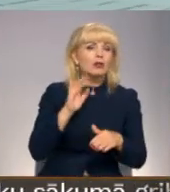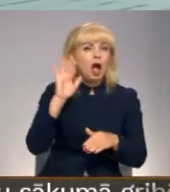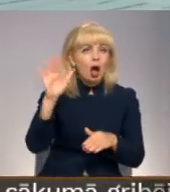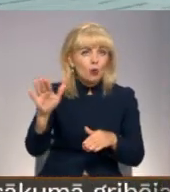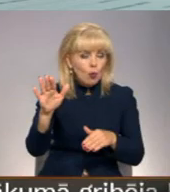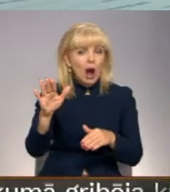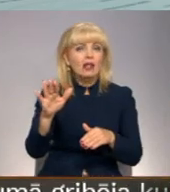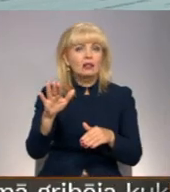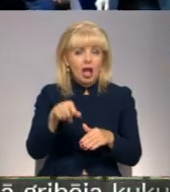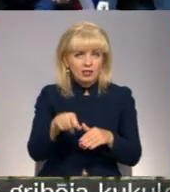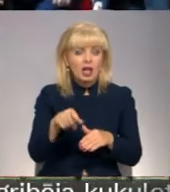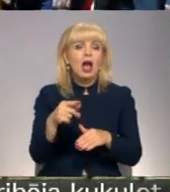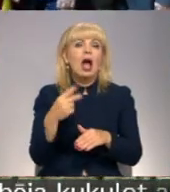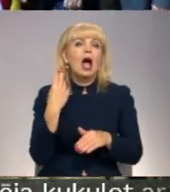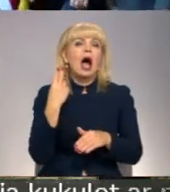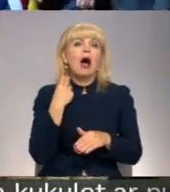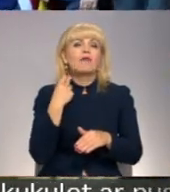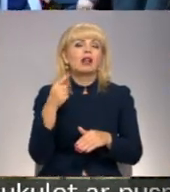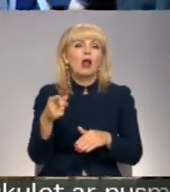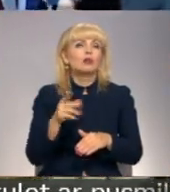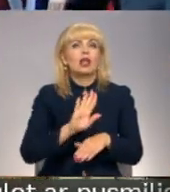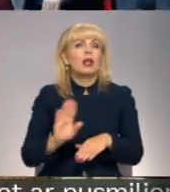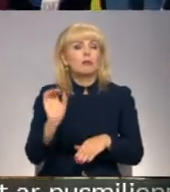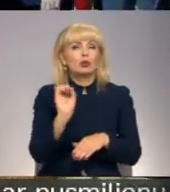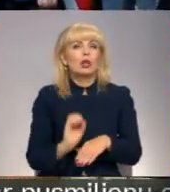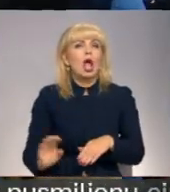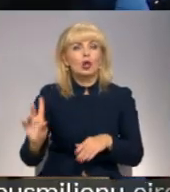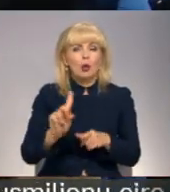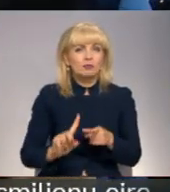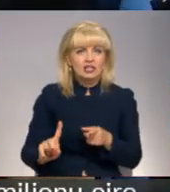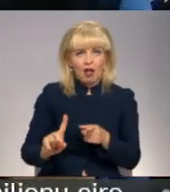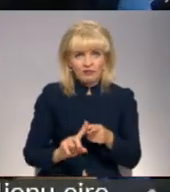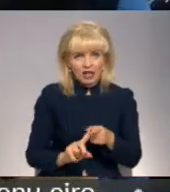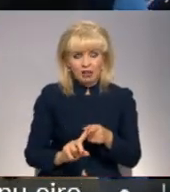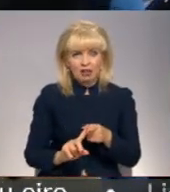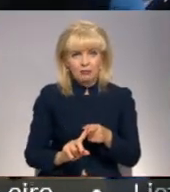spēka kodols apvienotā karaliste vairs nebūs Eiropas Savienībā?